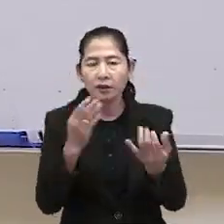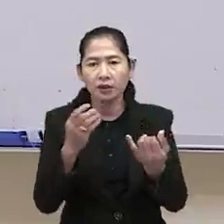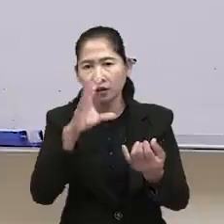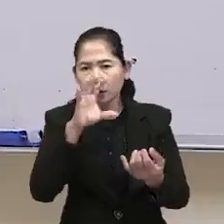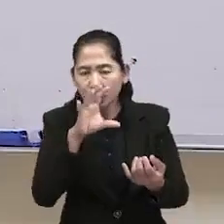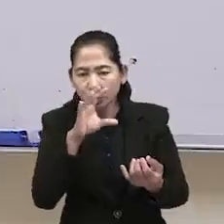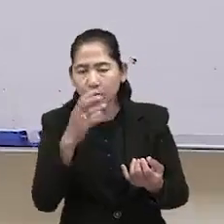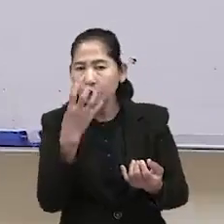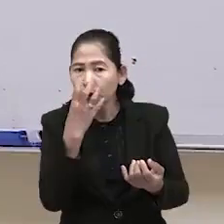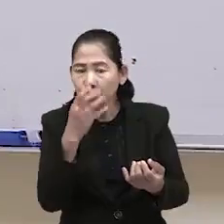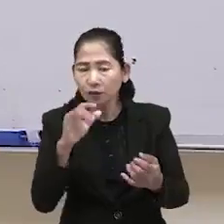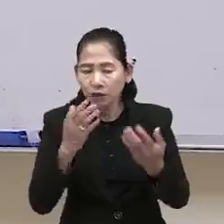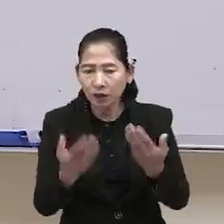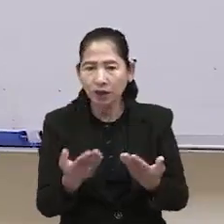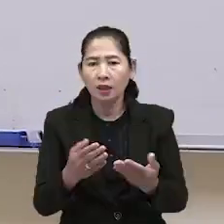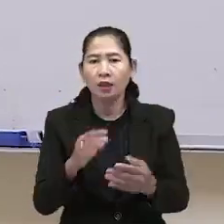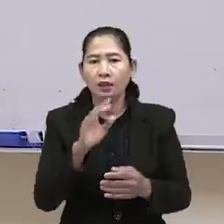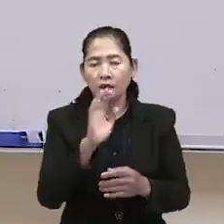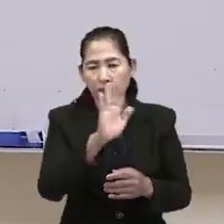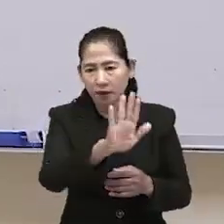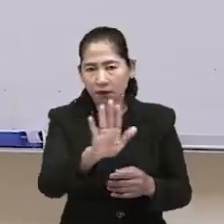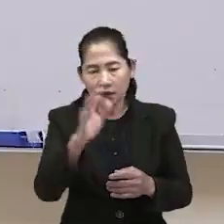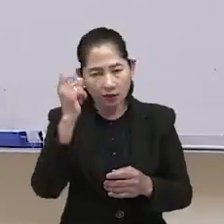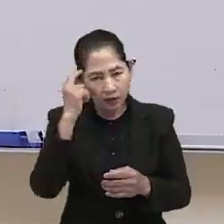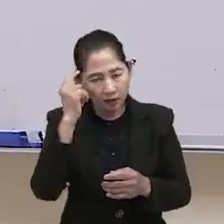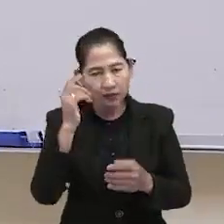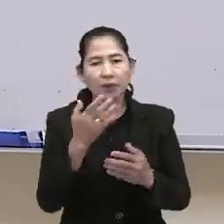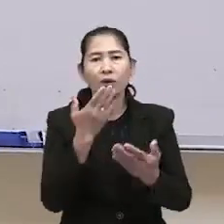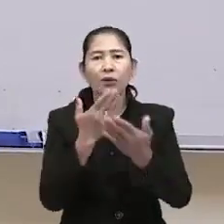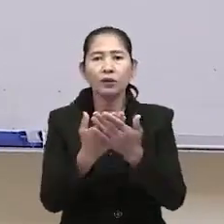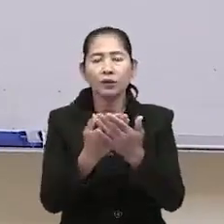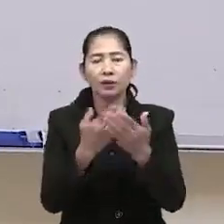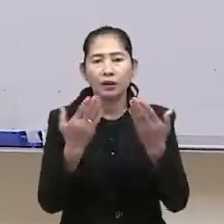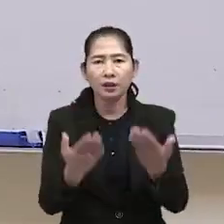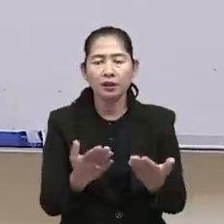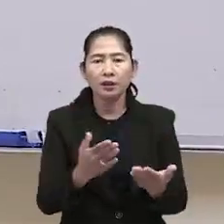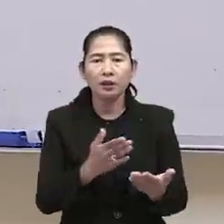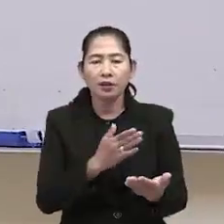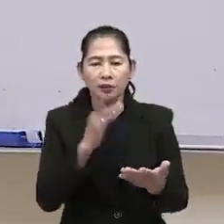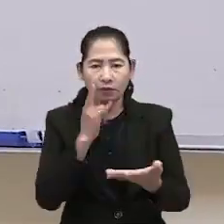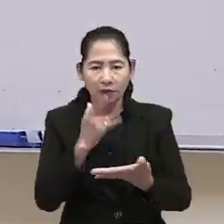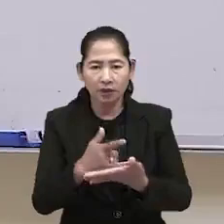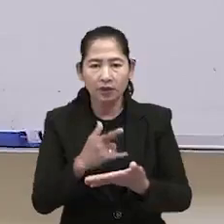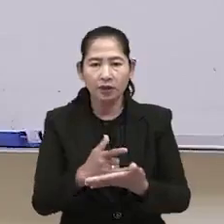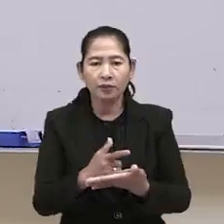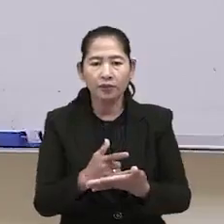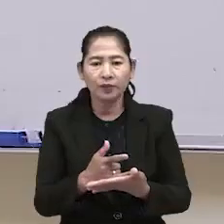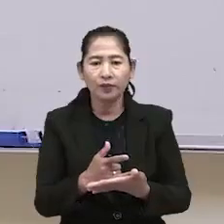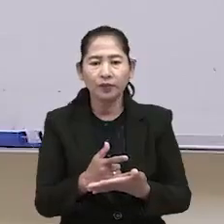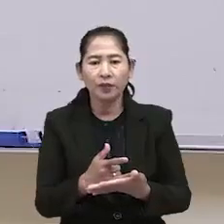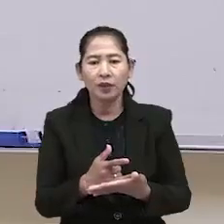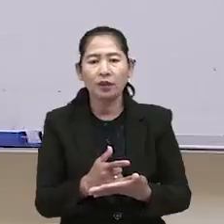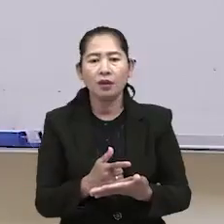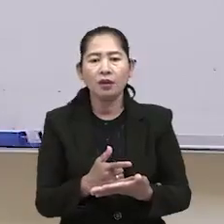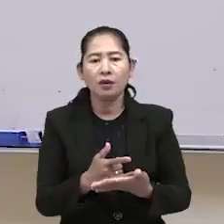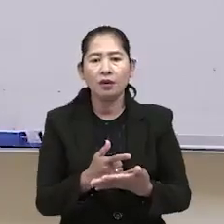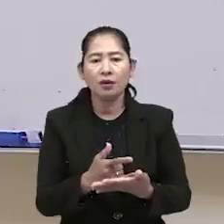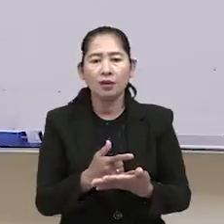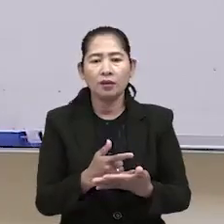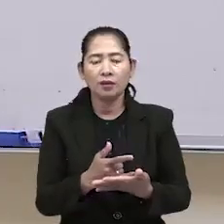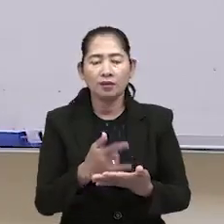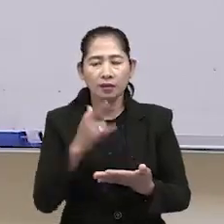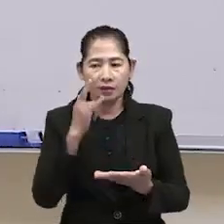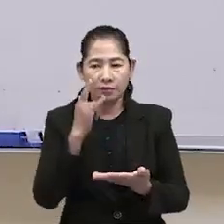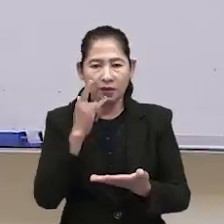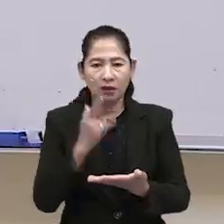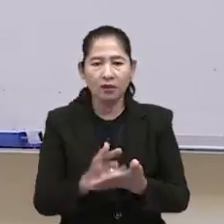មជ្រូកមួយហ្នឹងអញ្ចឹងណាកូនណាចាអរគុណអញ្ចឹងនេះគឺជាចំណុចបញ្ចប់នៃតែងសេចក្តីដែលយើងឲ្យឈ្មោះថាសេចក្តីប